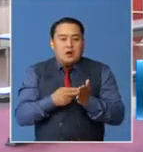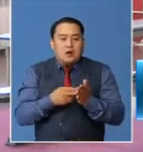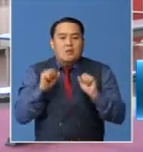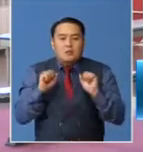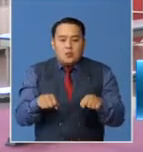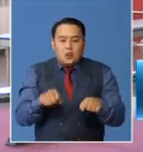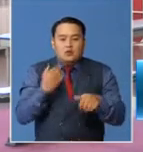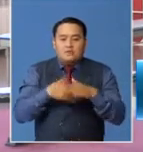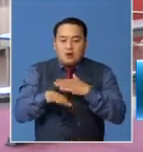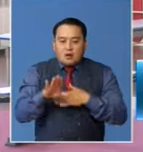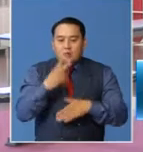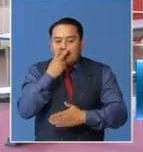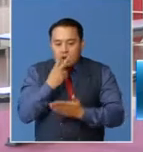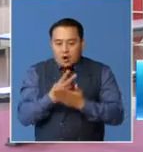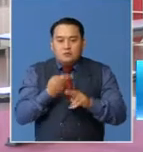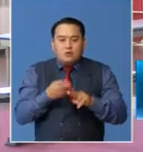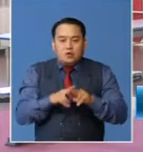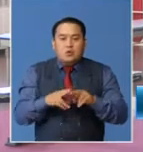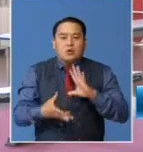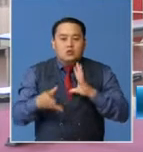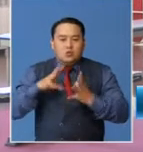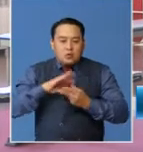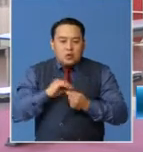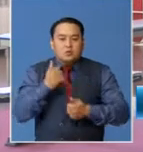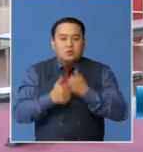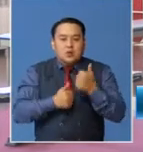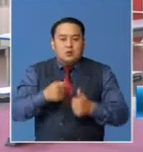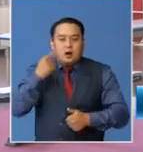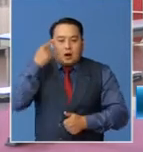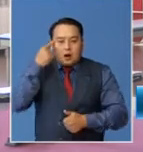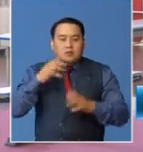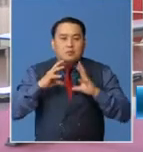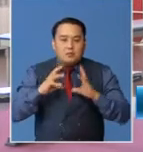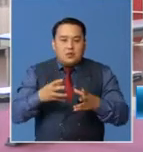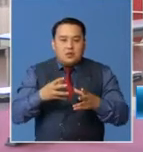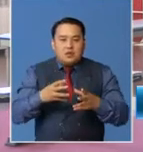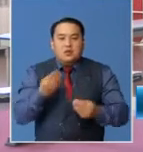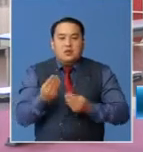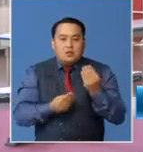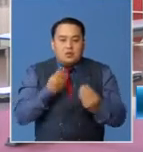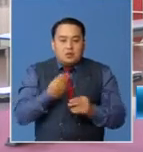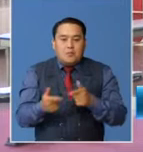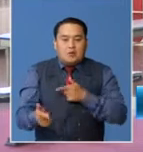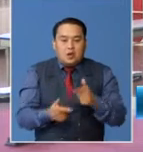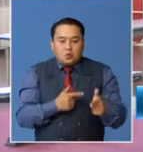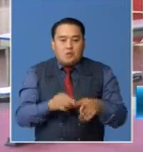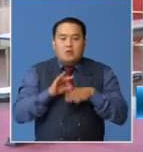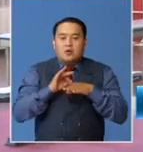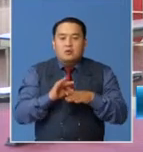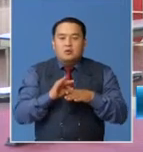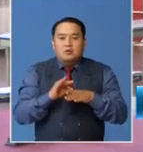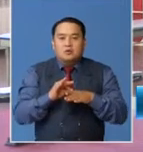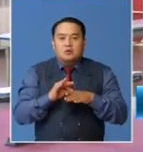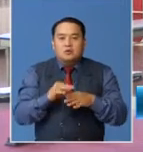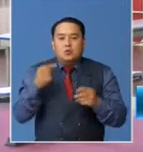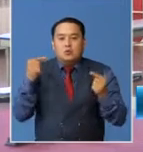можно выходить, что можно показывать такие результаты, что чемпионат Азии, чемпионат мира, вот азиатские игры, сейчас подготовка идет. И